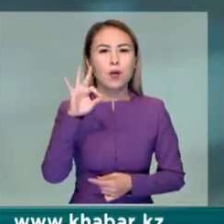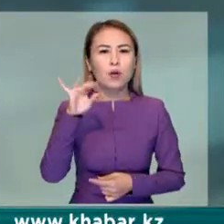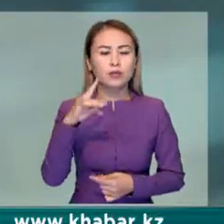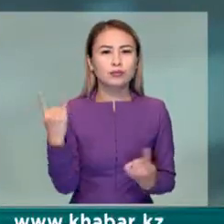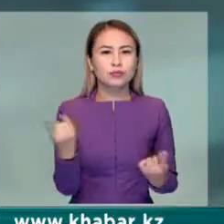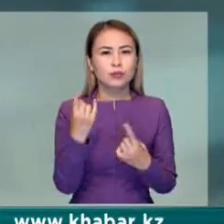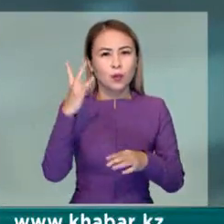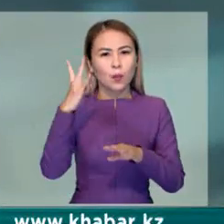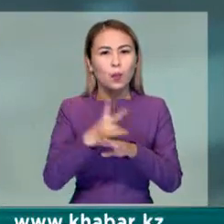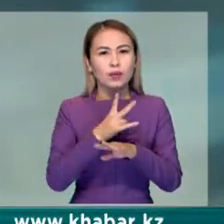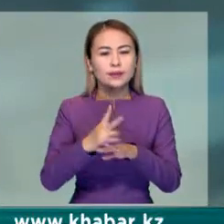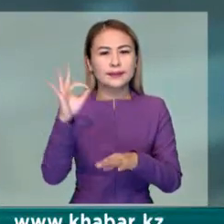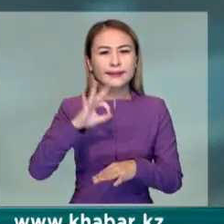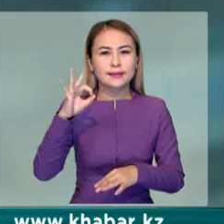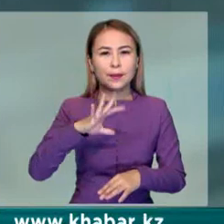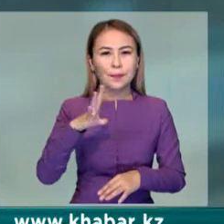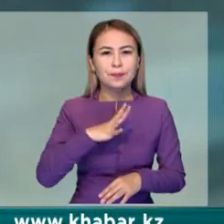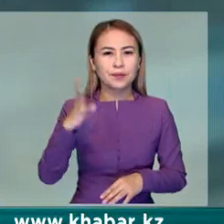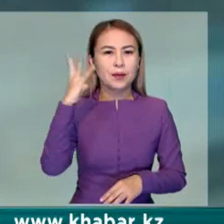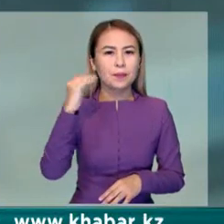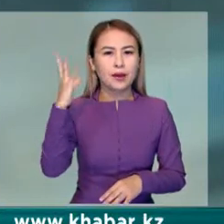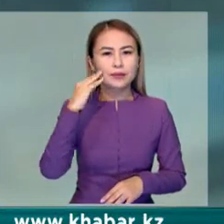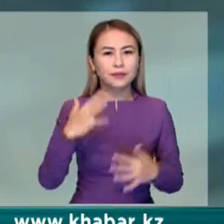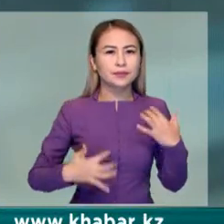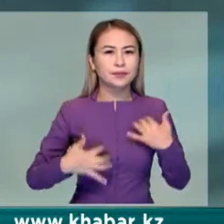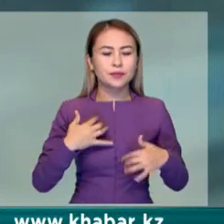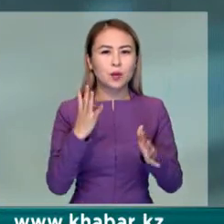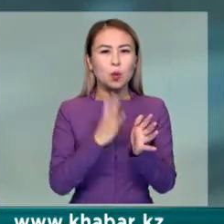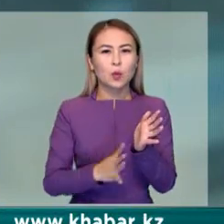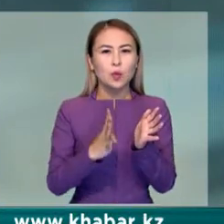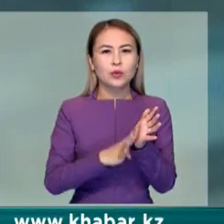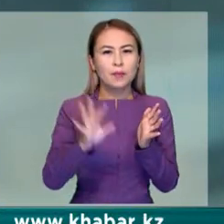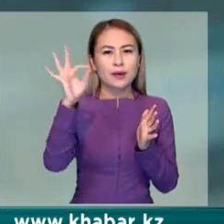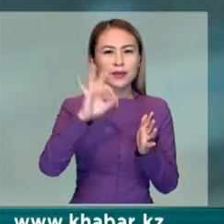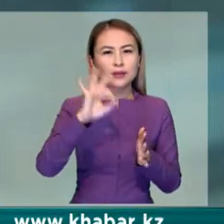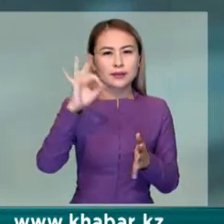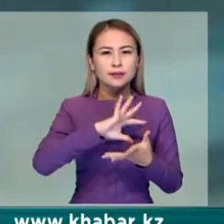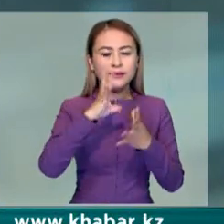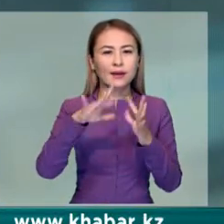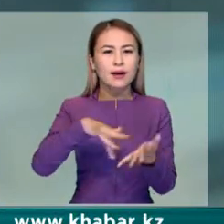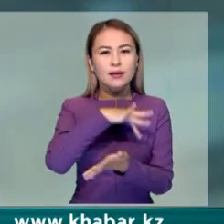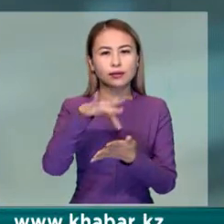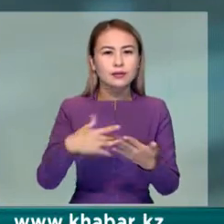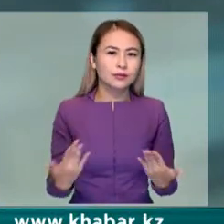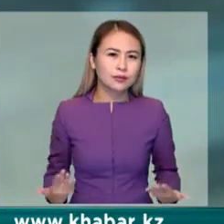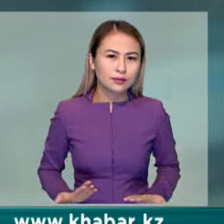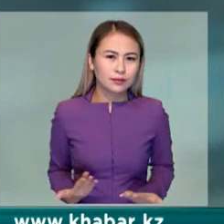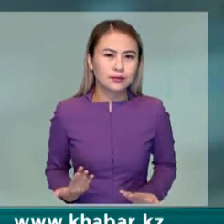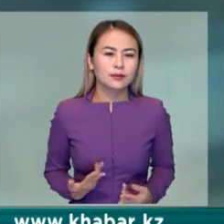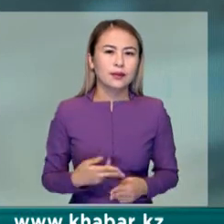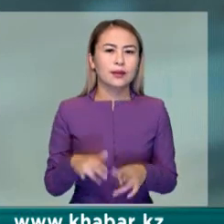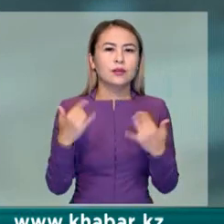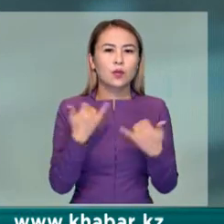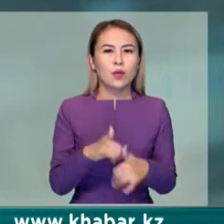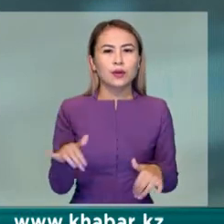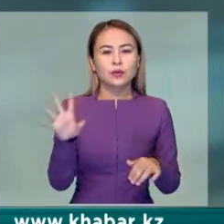жеңілдіктер түнін өткізді. Бұл дәстүрге айналған әрі алматылықтар асыға күтетін шара. 90%-ға дейінгі жеңілдіктер қара тұрғындарын